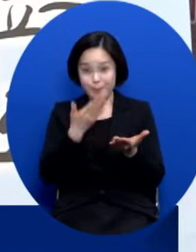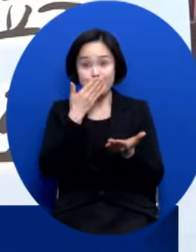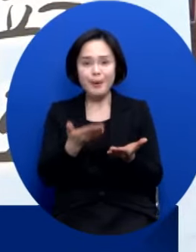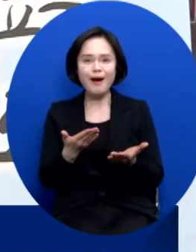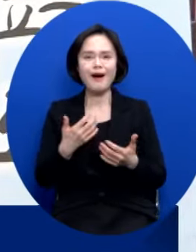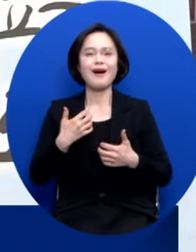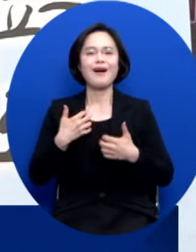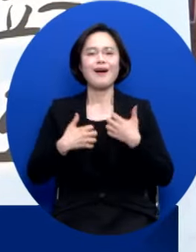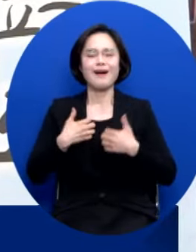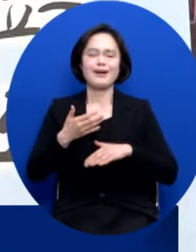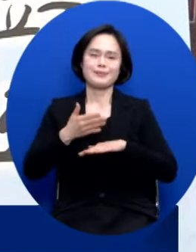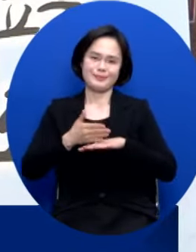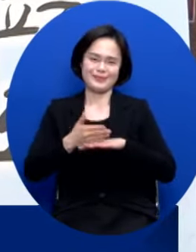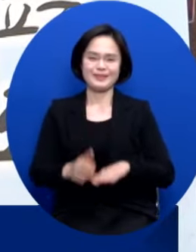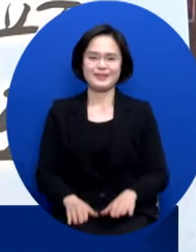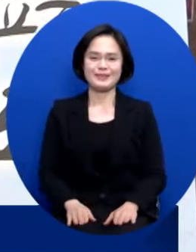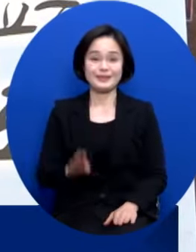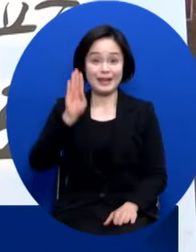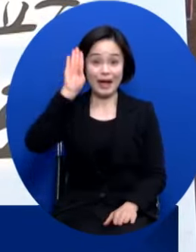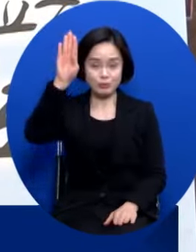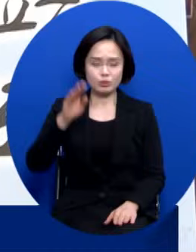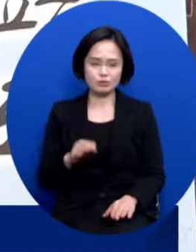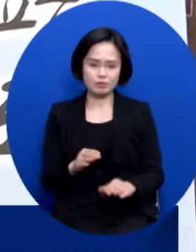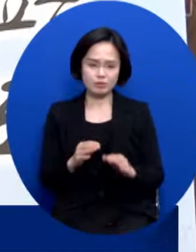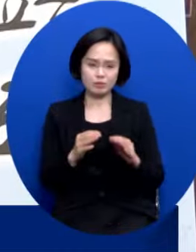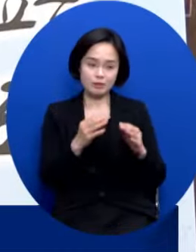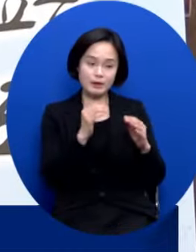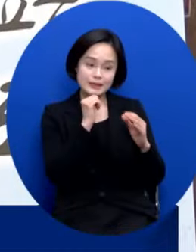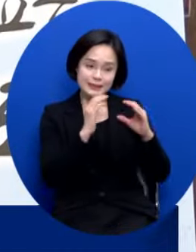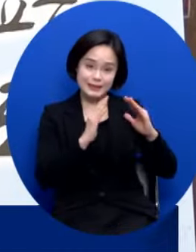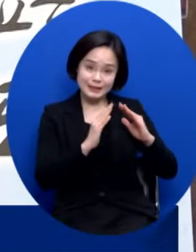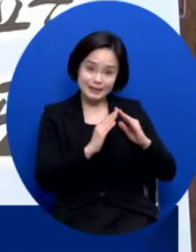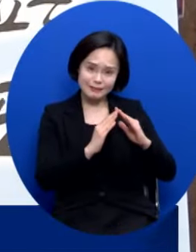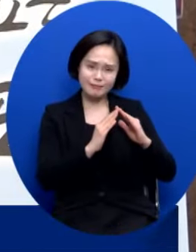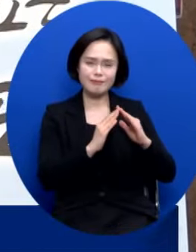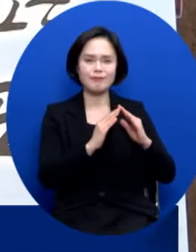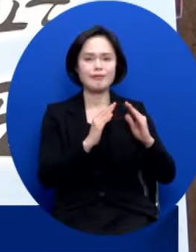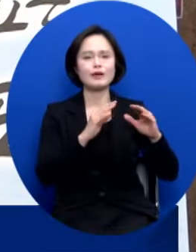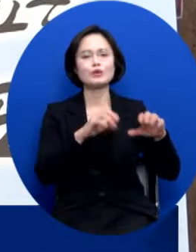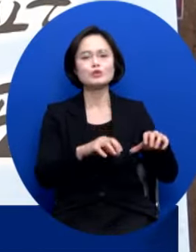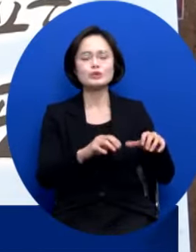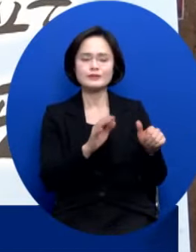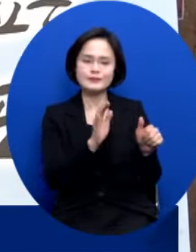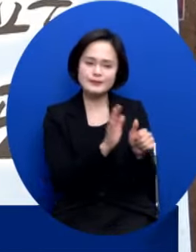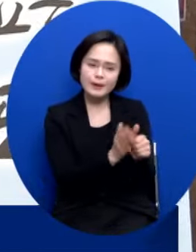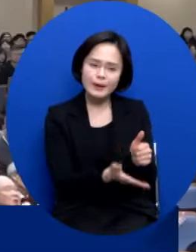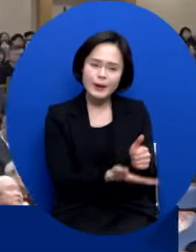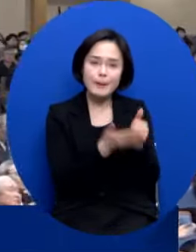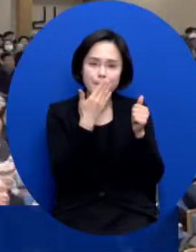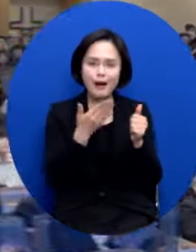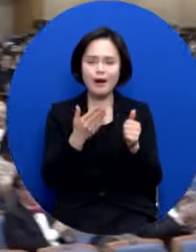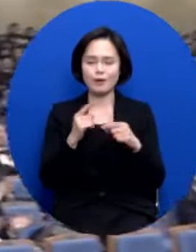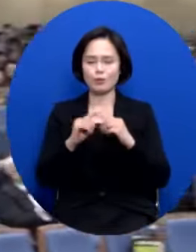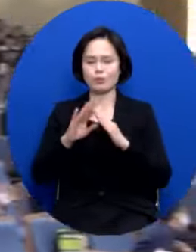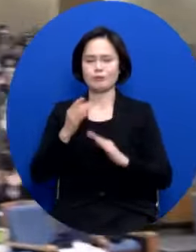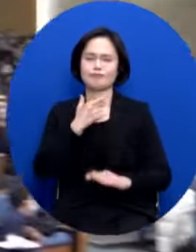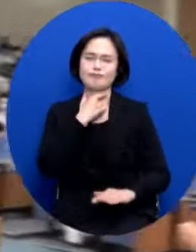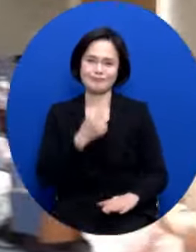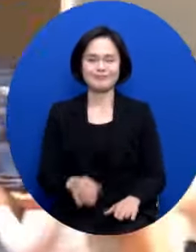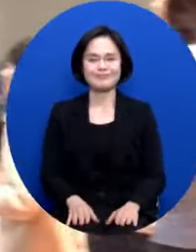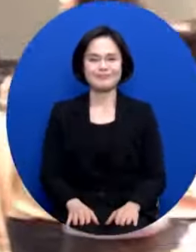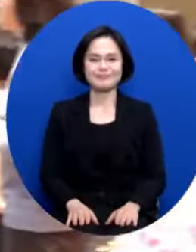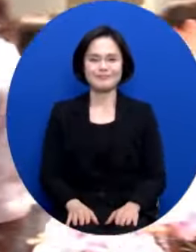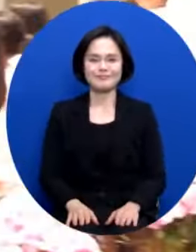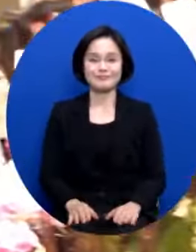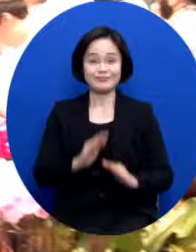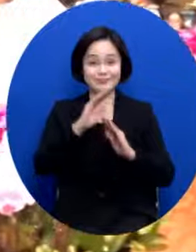앞으로도 우리 소외된 이웃을 함께 섬길 수 있는 우리 백석대학 교회가 됐으면 하는 바람이 있습니다. 교인들은 모든